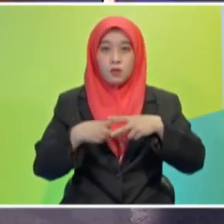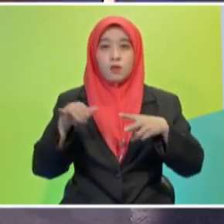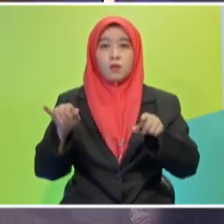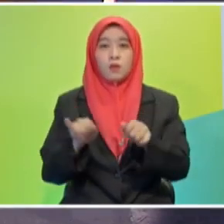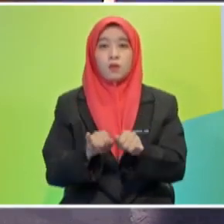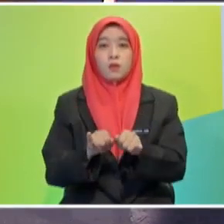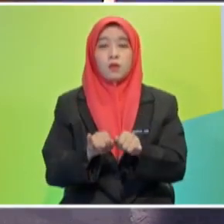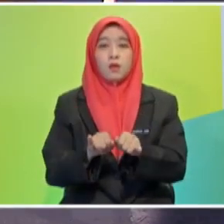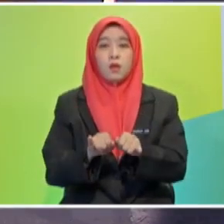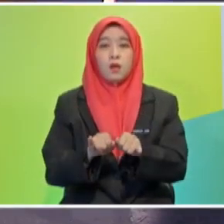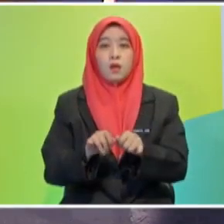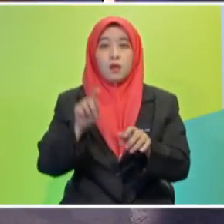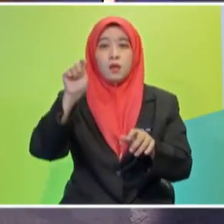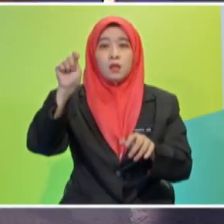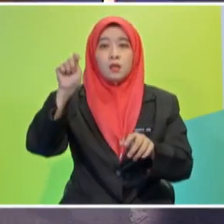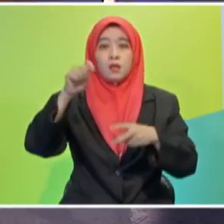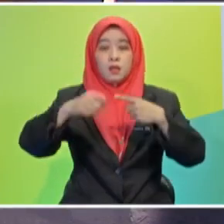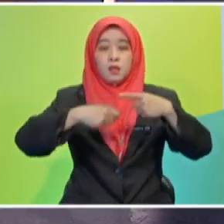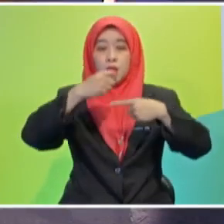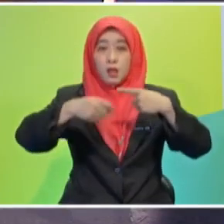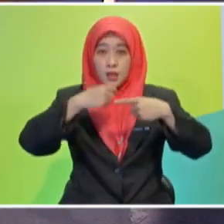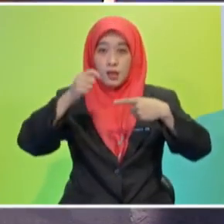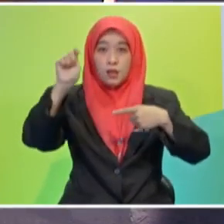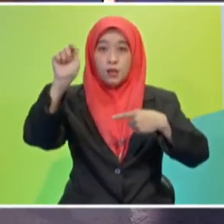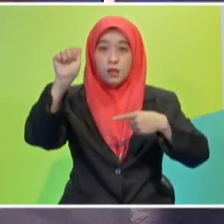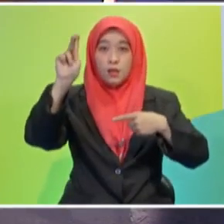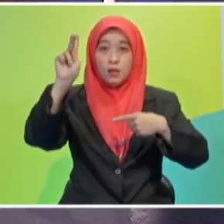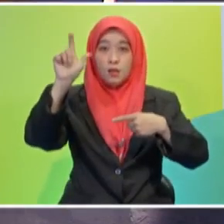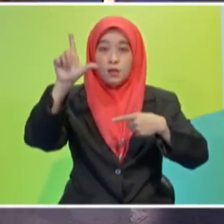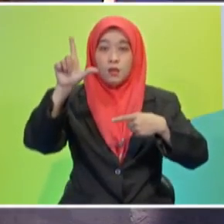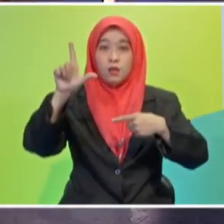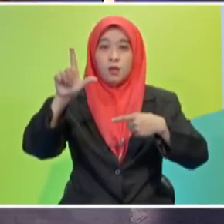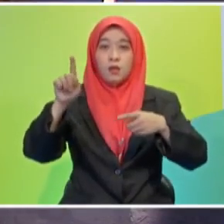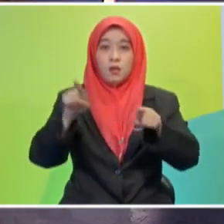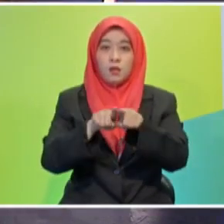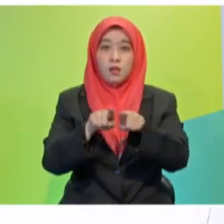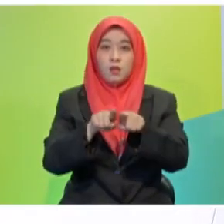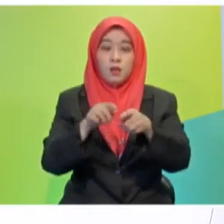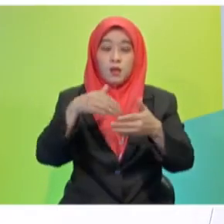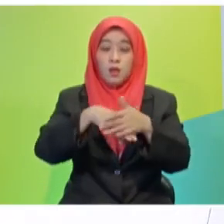kategorikan sebagai komponen mekanikal. Okey, jadi kita akan tampal di bahagian bawah.